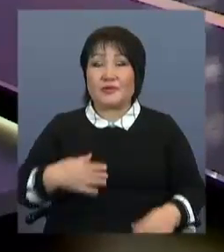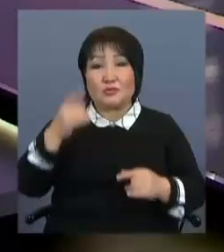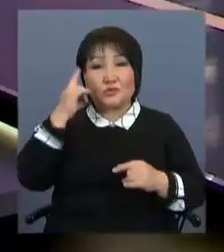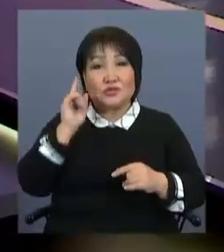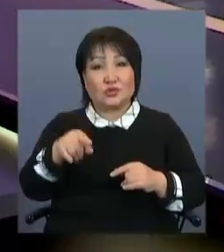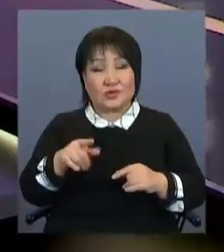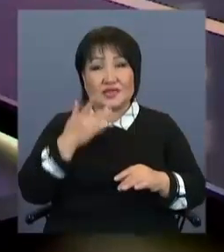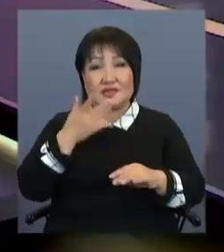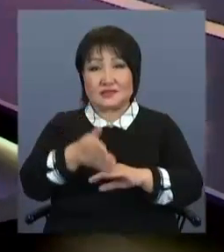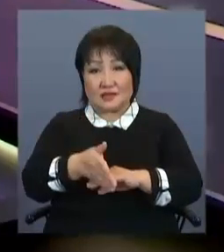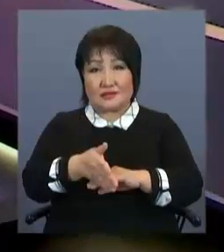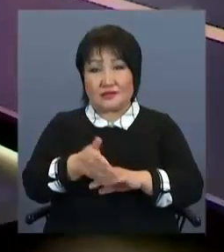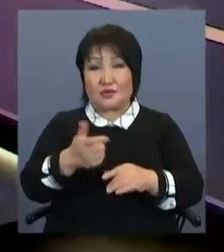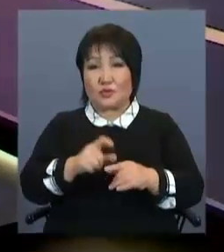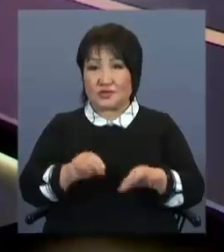өте дұрыс болды.